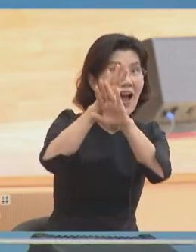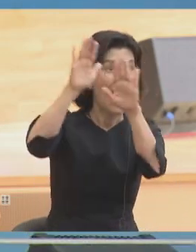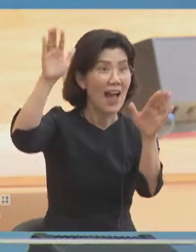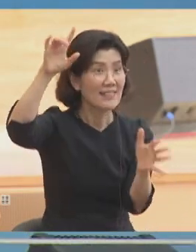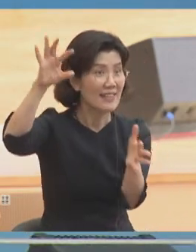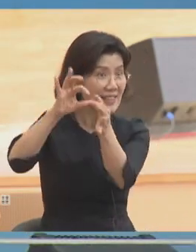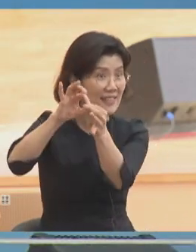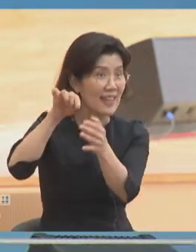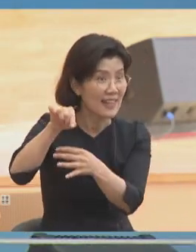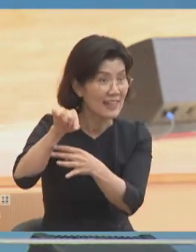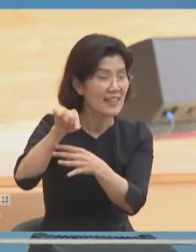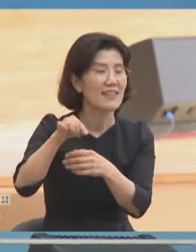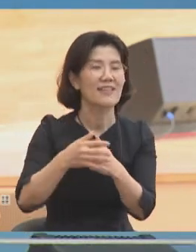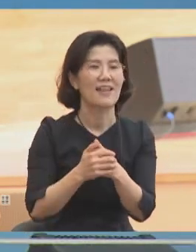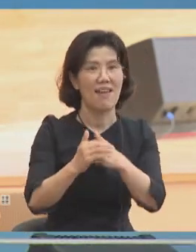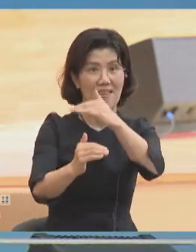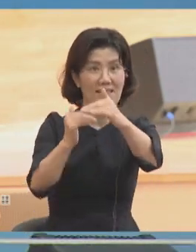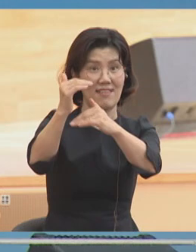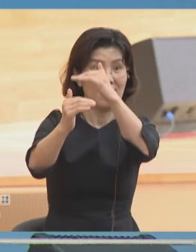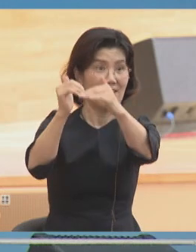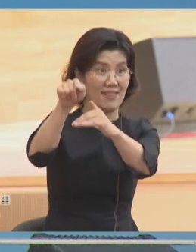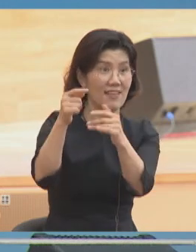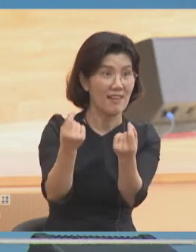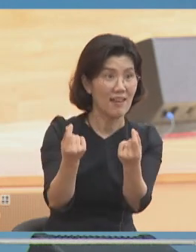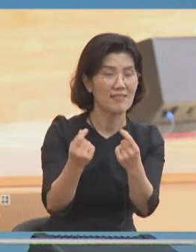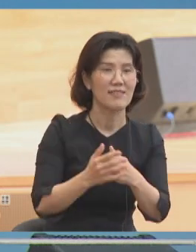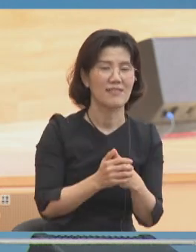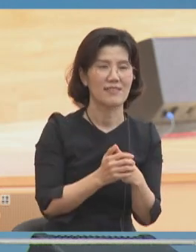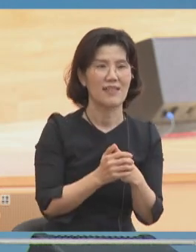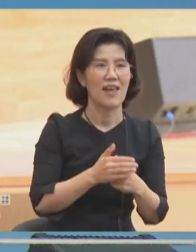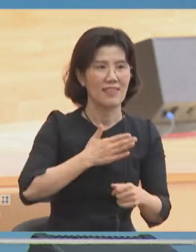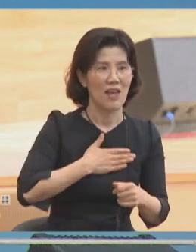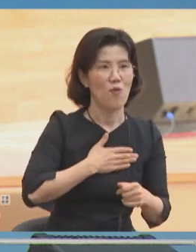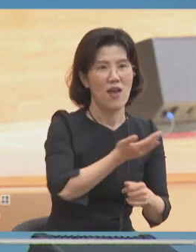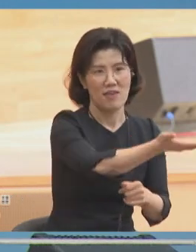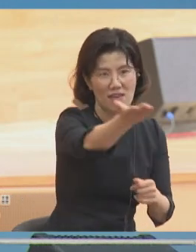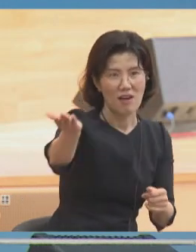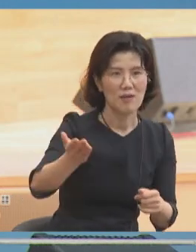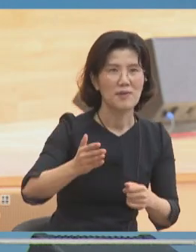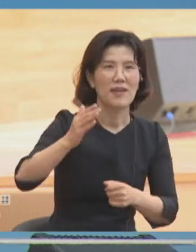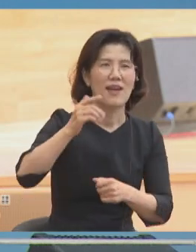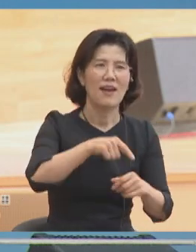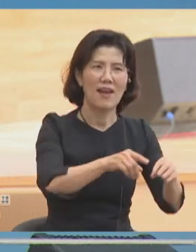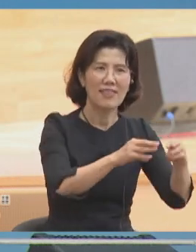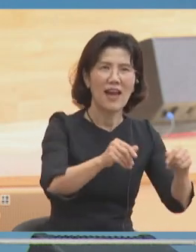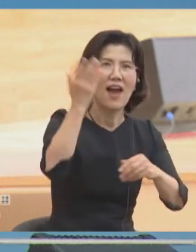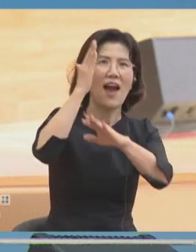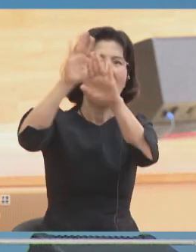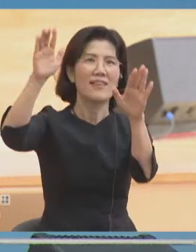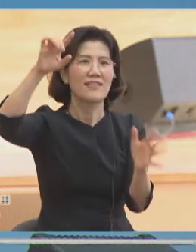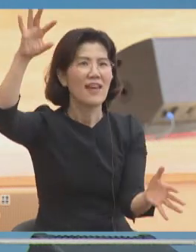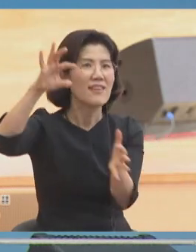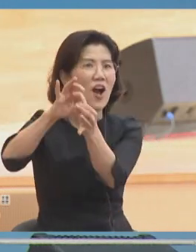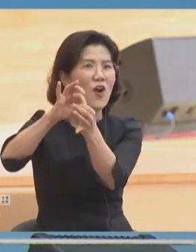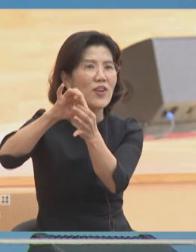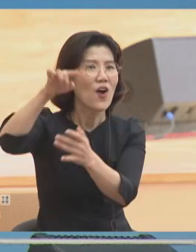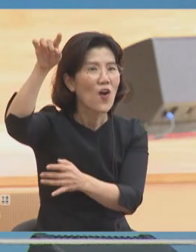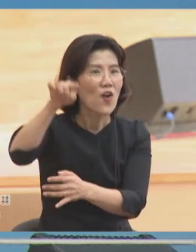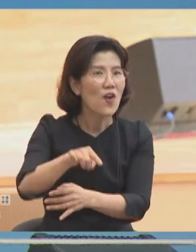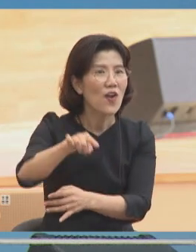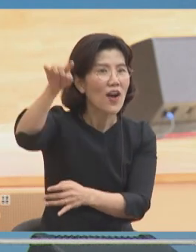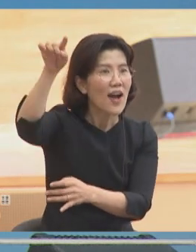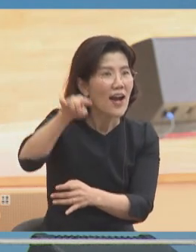하나님을 만나게 하던 역할이 사다 다리였는데 오늘 저와 여러분들에게 하늘과 땅을 연결하는 역할 누가 하신다는